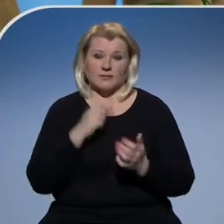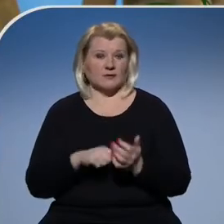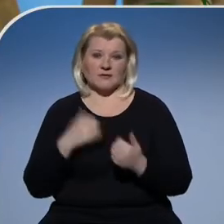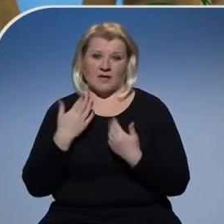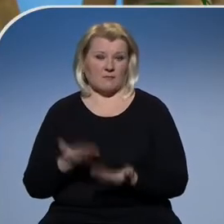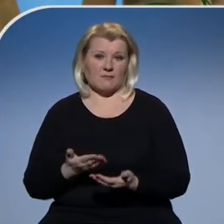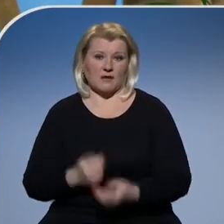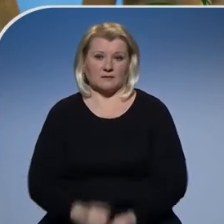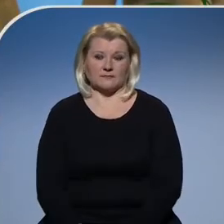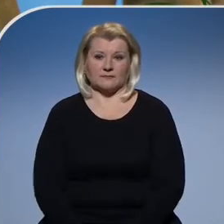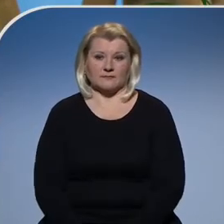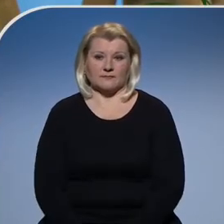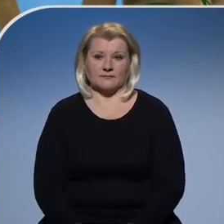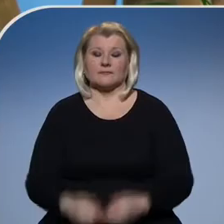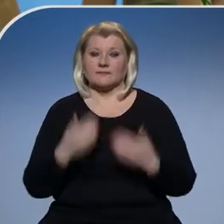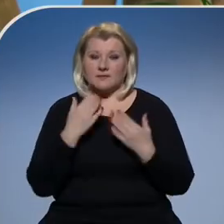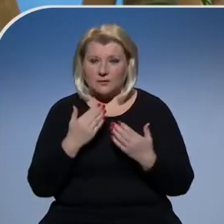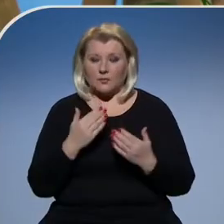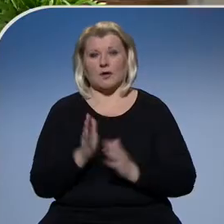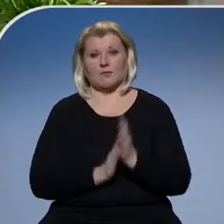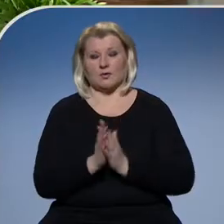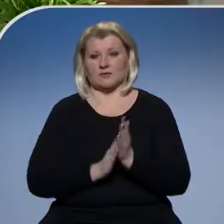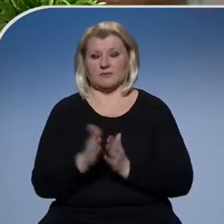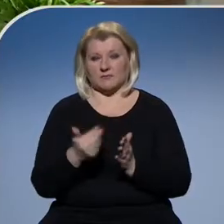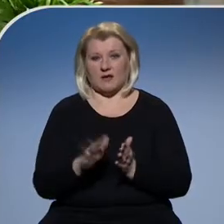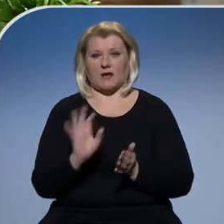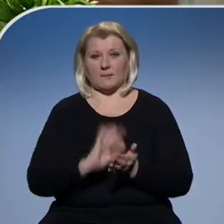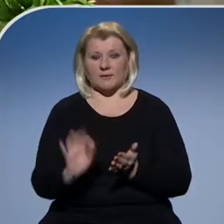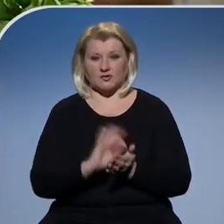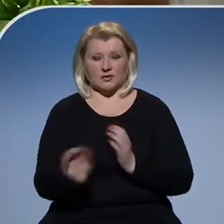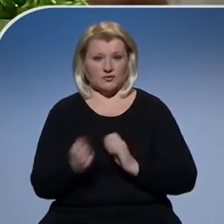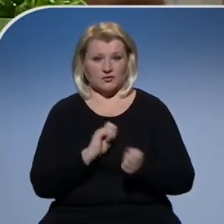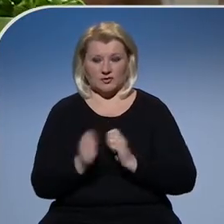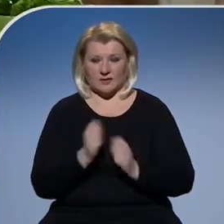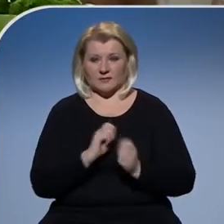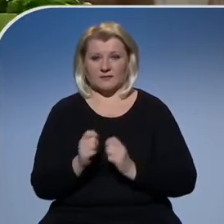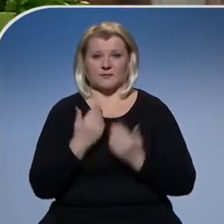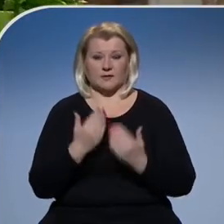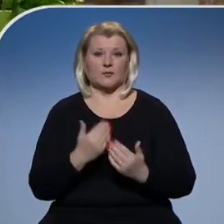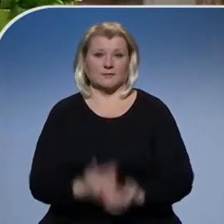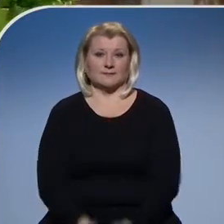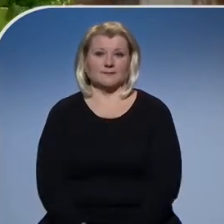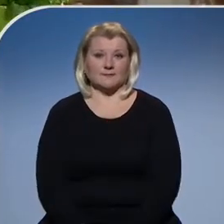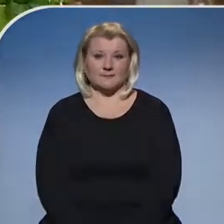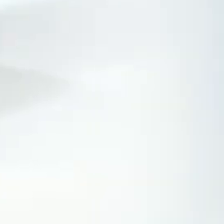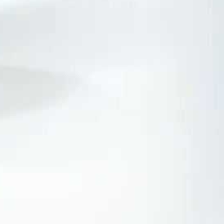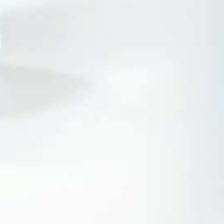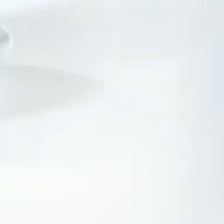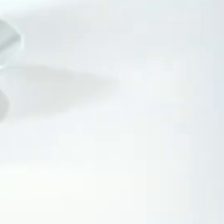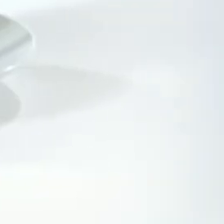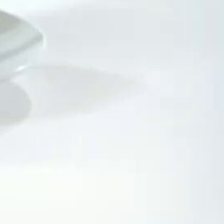navázaný. Tak děkuju mnohokrát, poprosím vás, abyste stále ještě zůstal s námi a věnoval se otázkám od našich diváků. Díky.